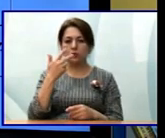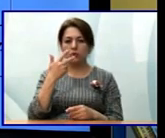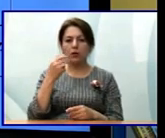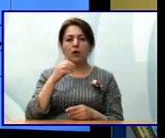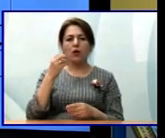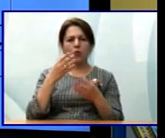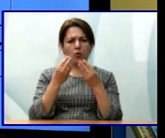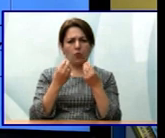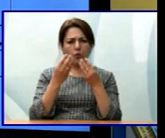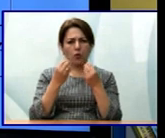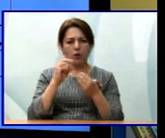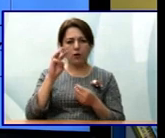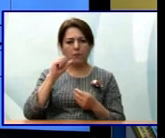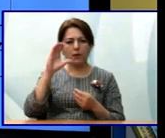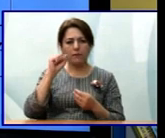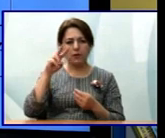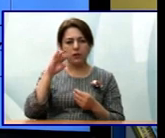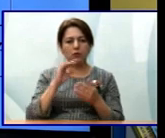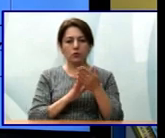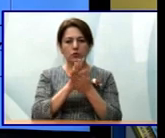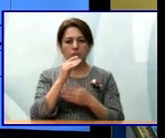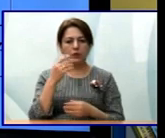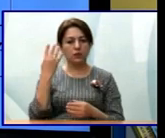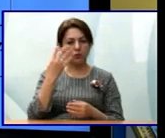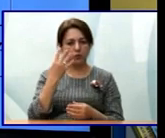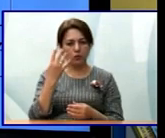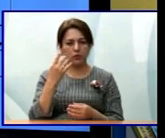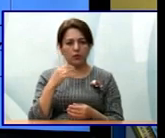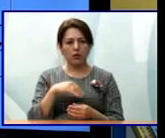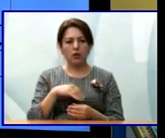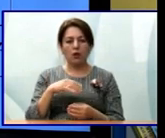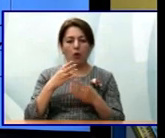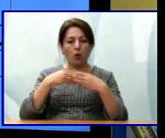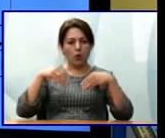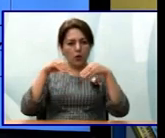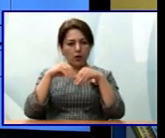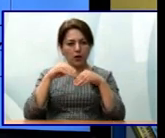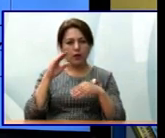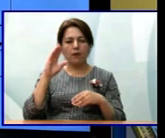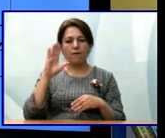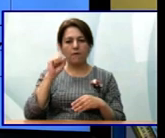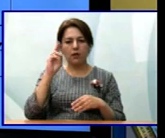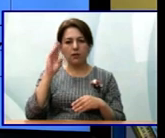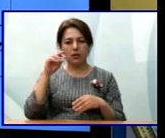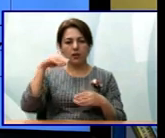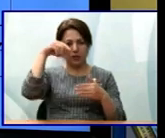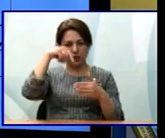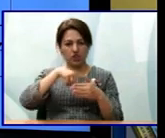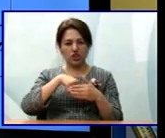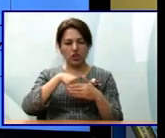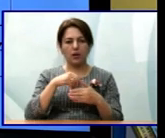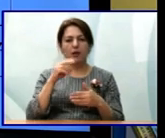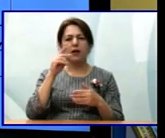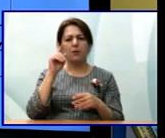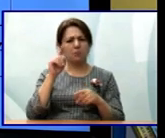ho'l mevali o'simlik. To'rtinchi, oila vakillari orasida